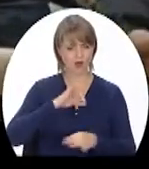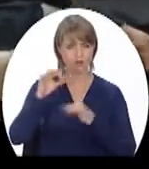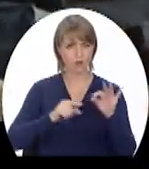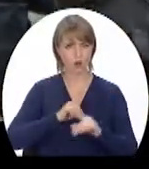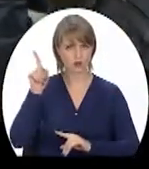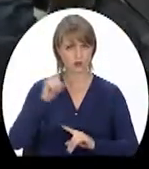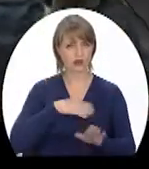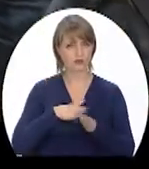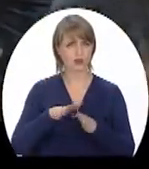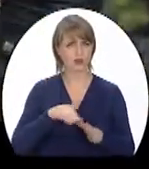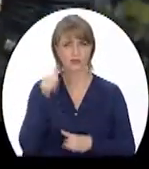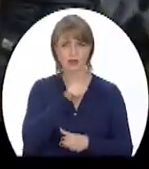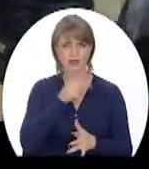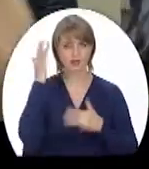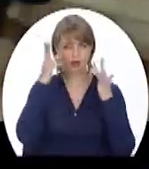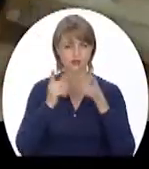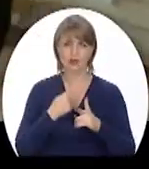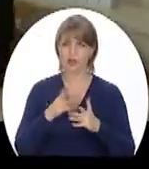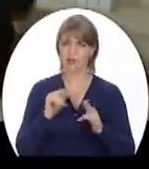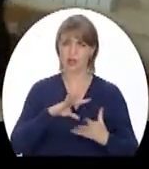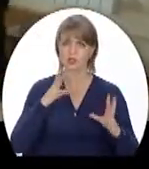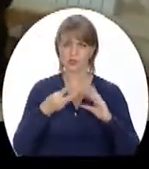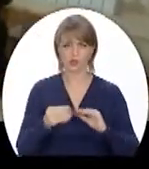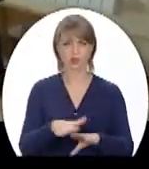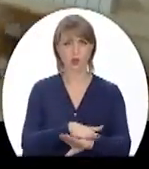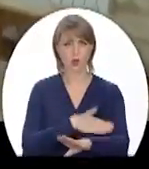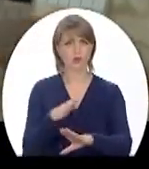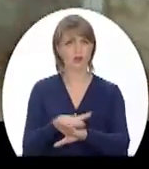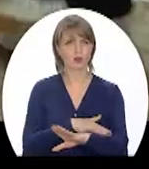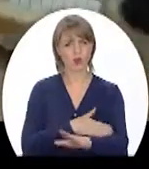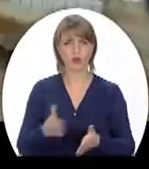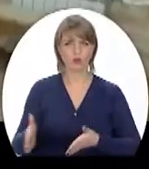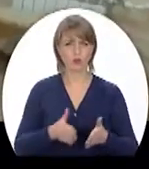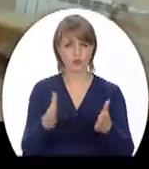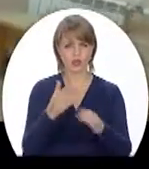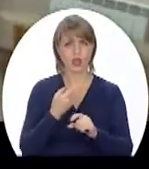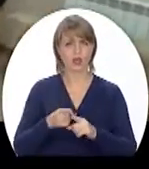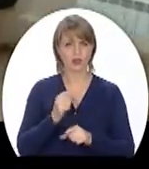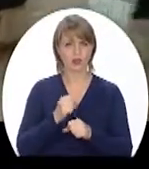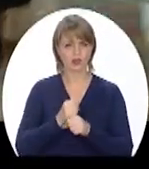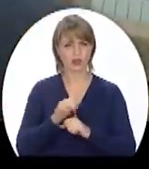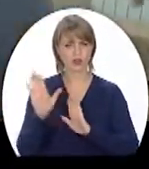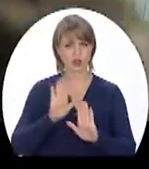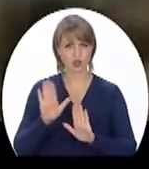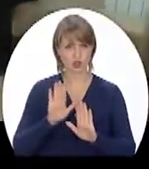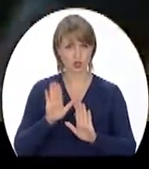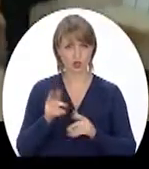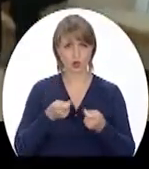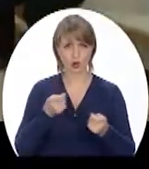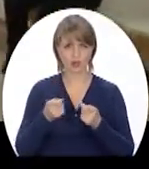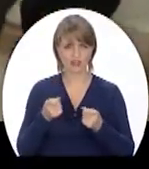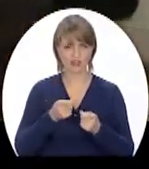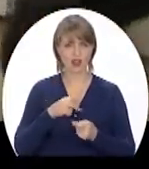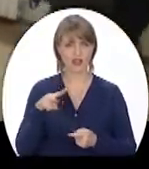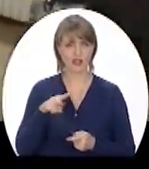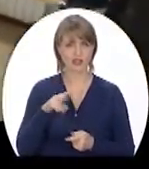исполнение заветной мечты. Или как результат долгого-долгого пути, который проделали режиссеры и руководители театра «Параллельный мир»